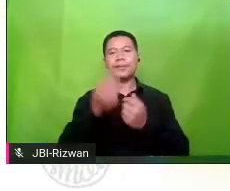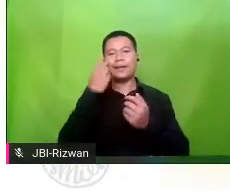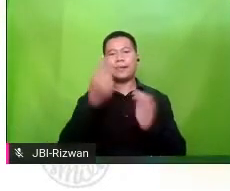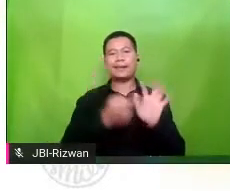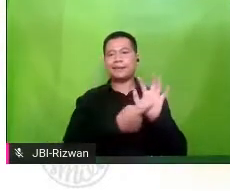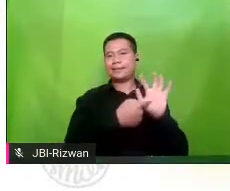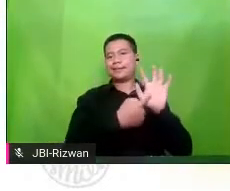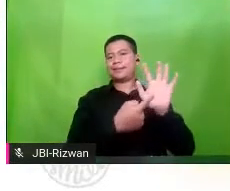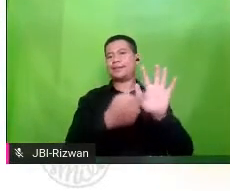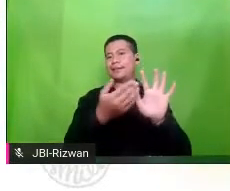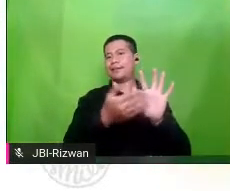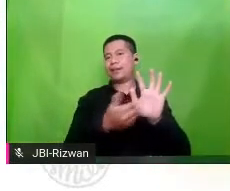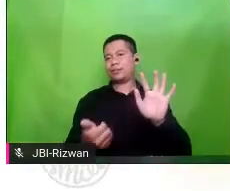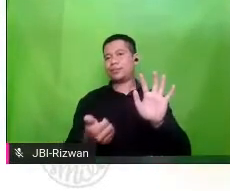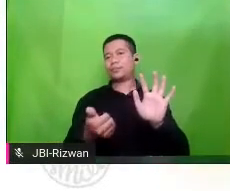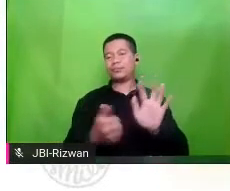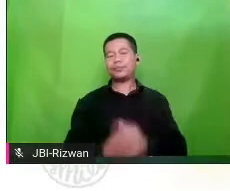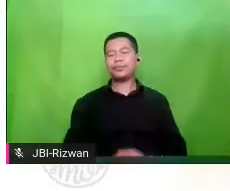silakan.